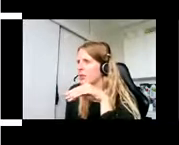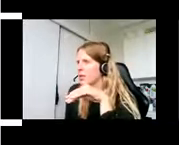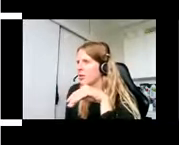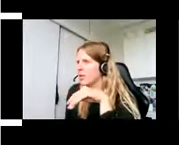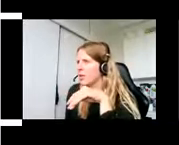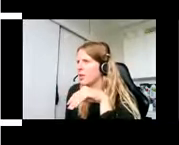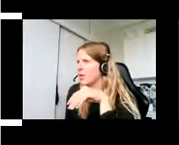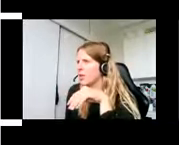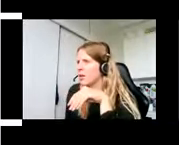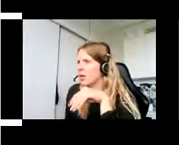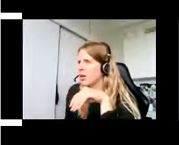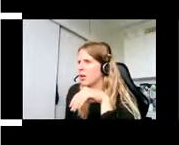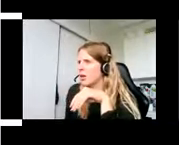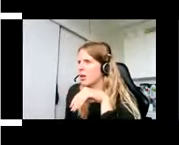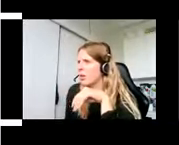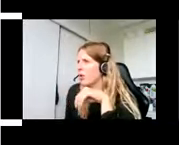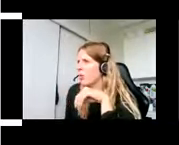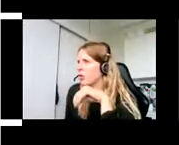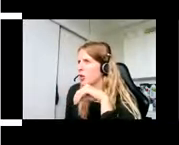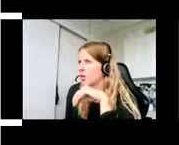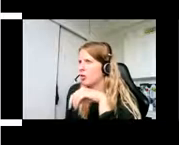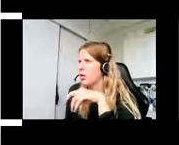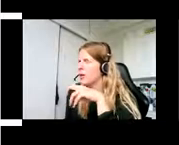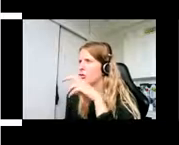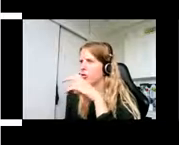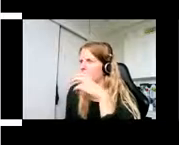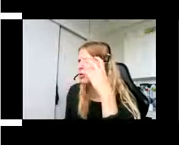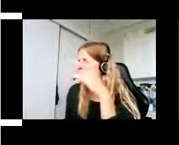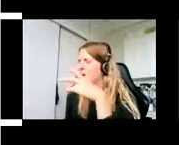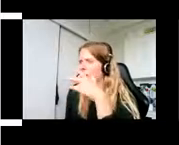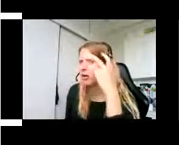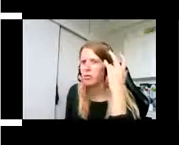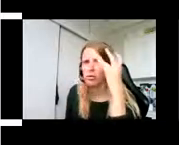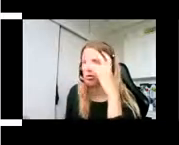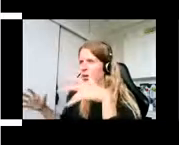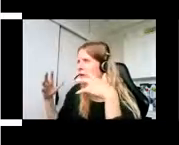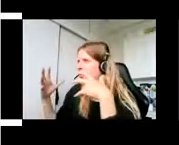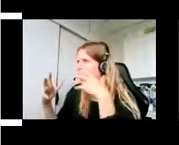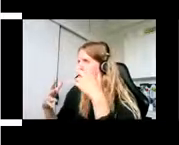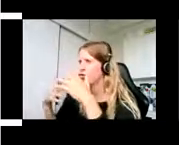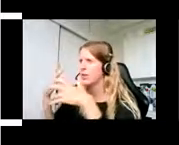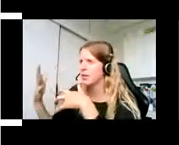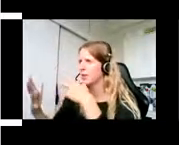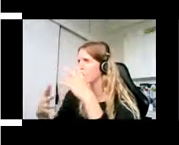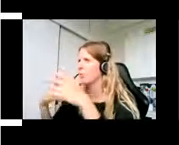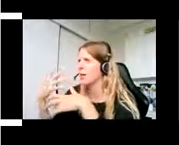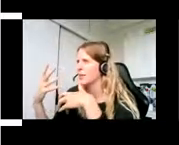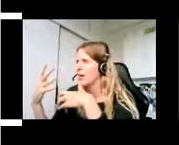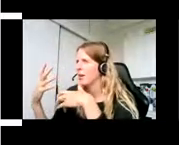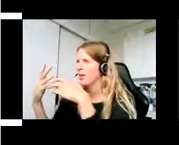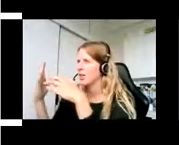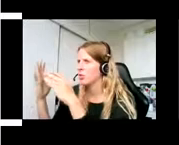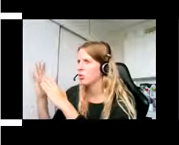afraden vanuit VDS. Ja. Wat het ook gaat over motorisch erkennen, het gaat over totaal nog niet volledig ook ontwikkeld zijn om